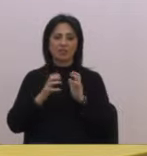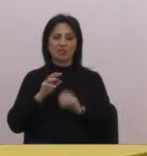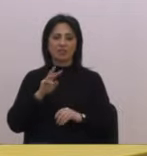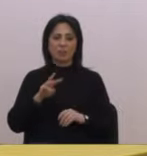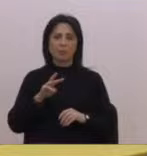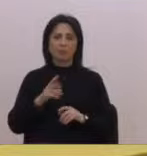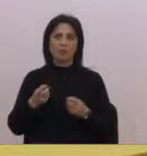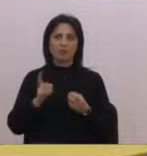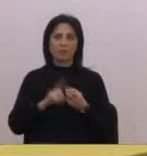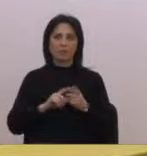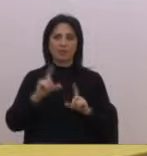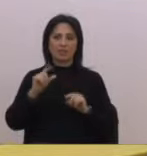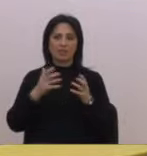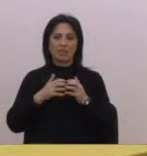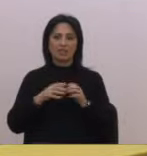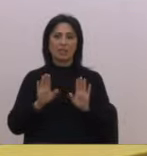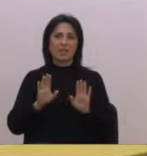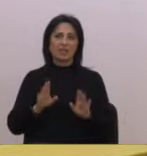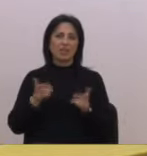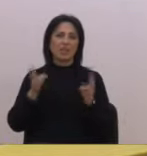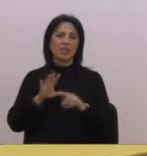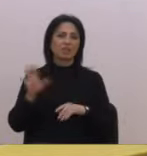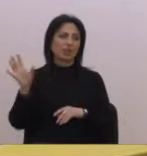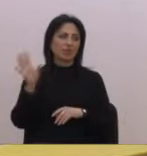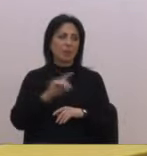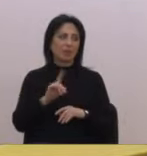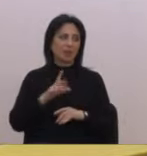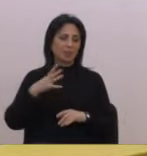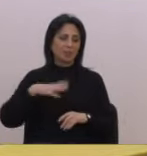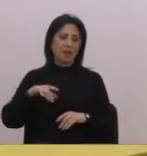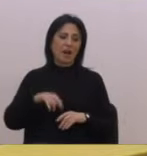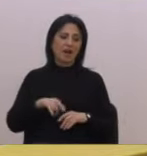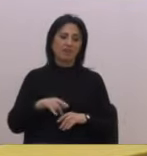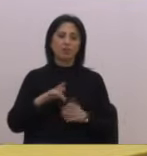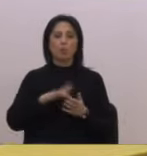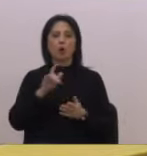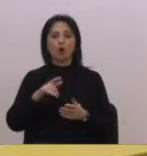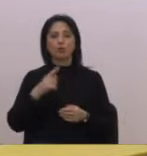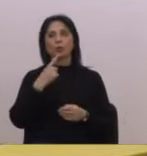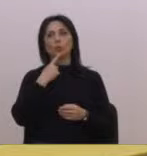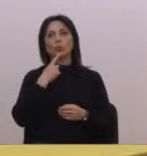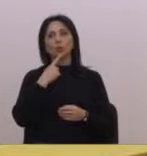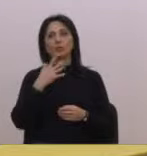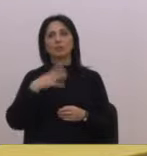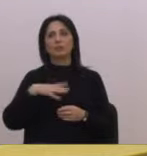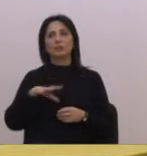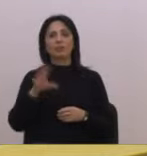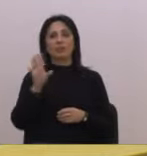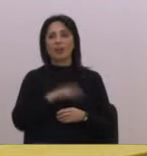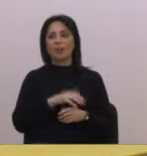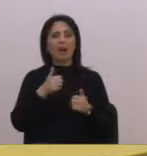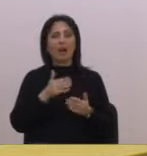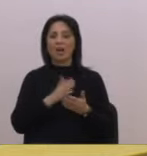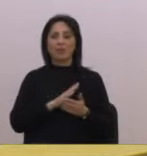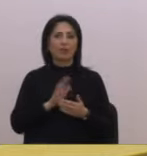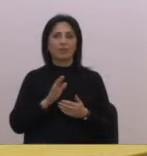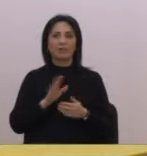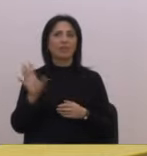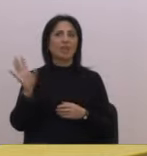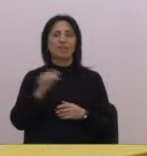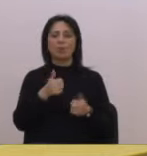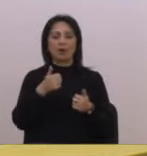მეთოდოლოგიაზე დამყარებული სტატისტიკა, ისე რომ დანარჩენი ყველაფერი, რომ საქართველოში მოსახლეობას უჭირს, საქართველოში ყველაფერი კარგად არ არის, ეს